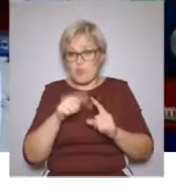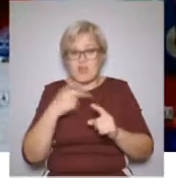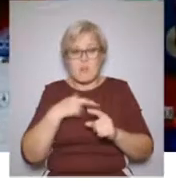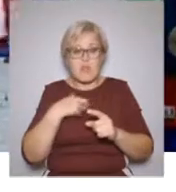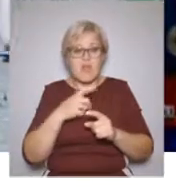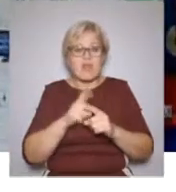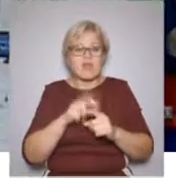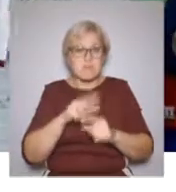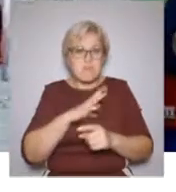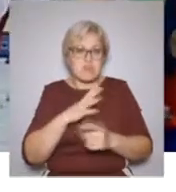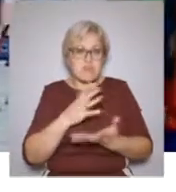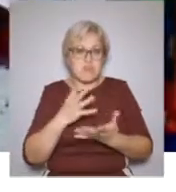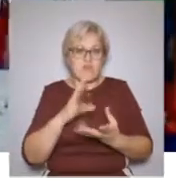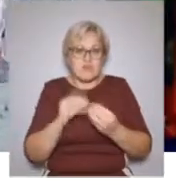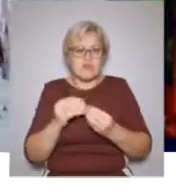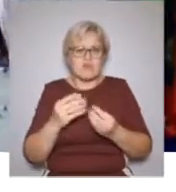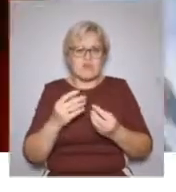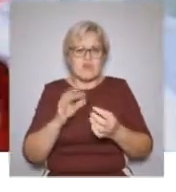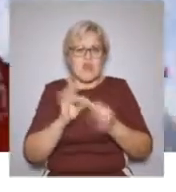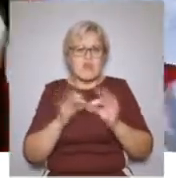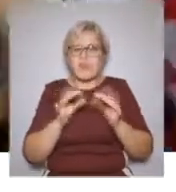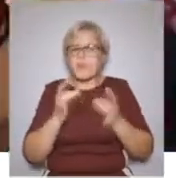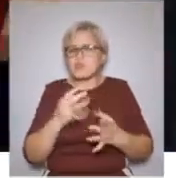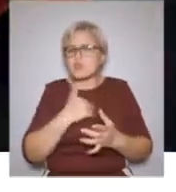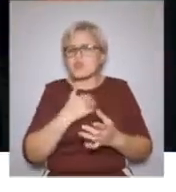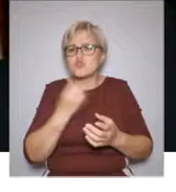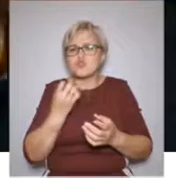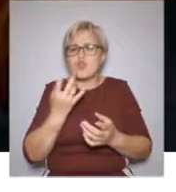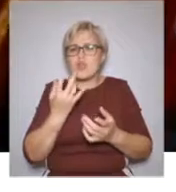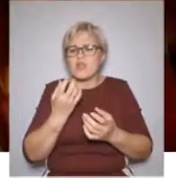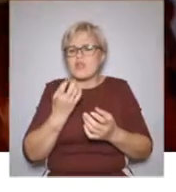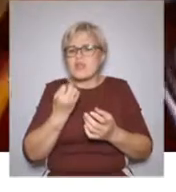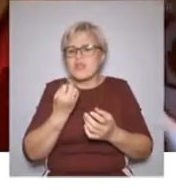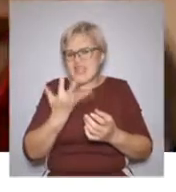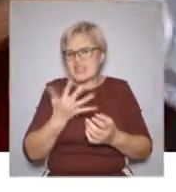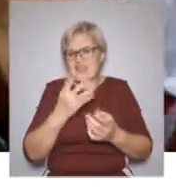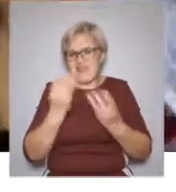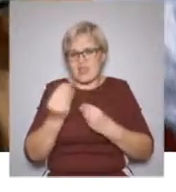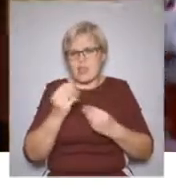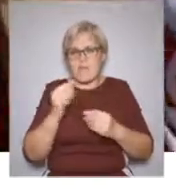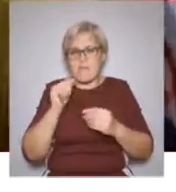было множество но тот момент а меня это было